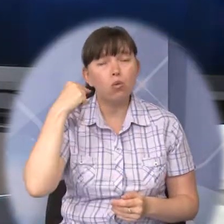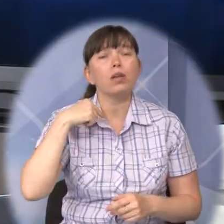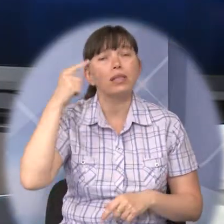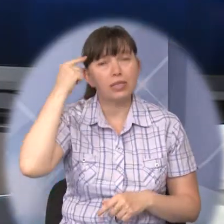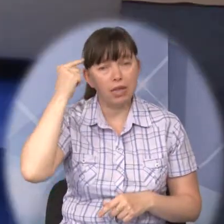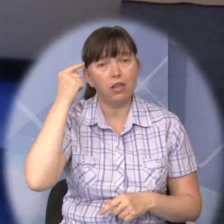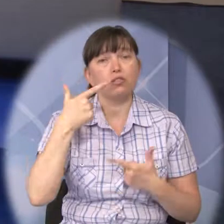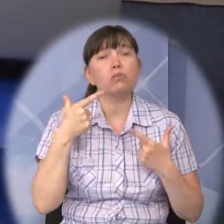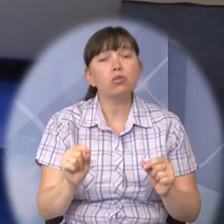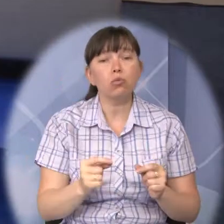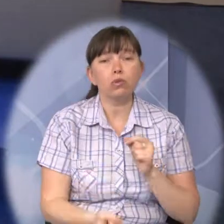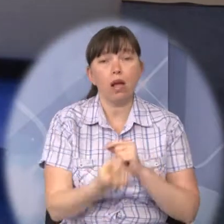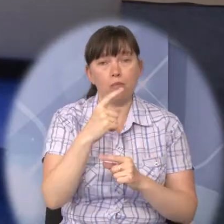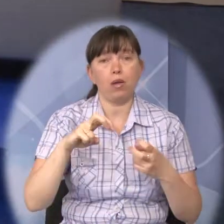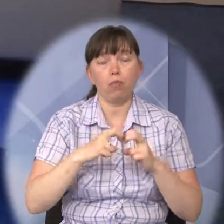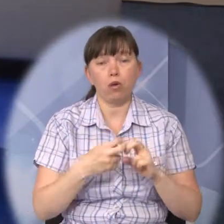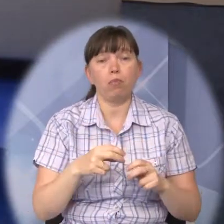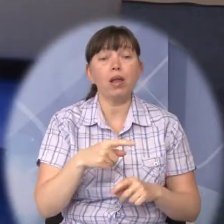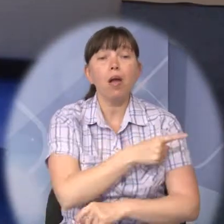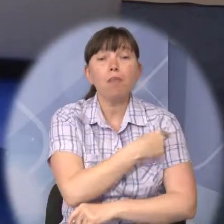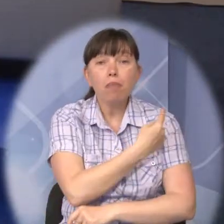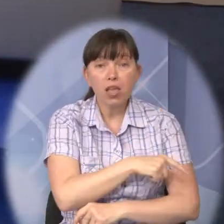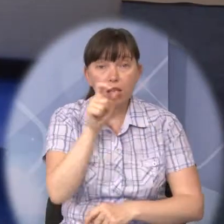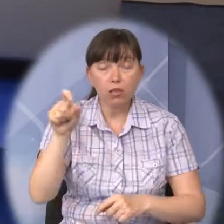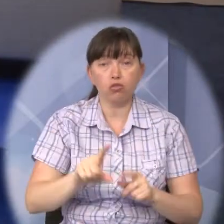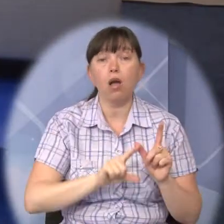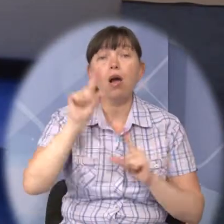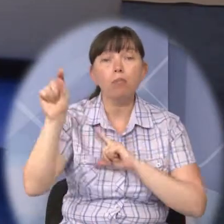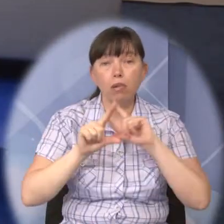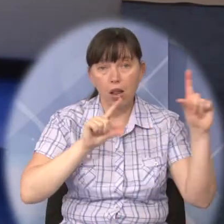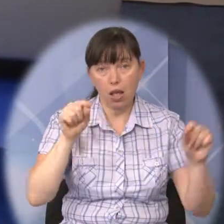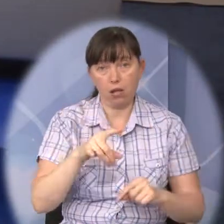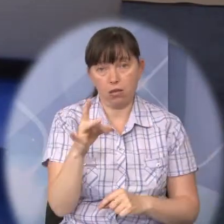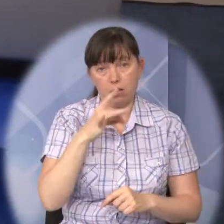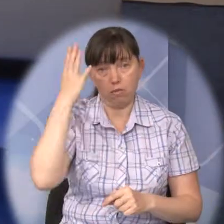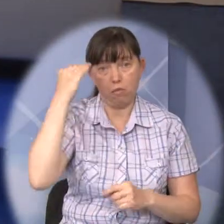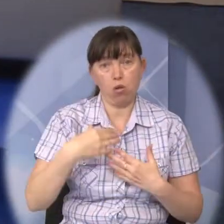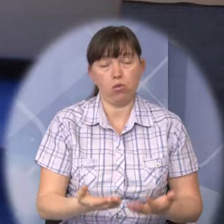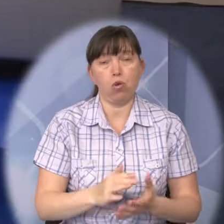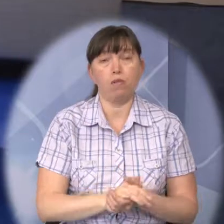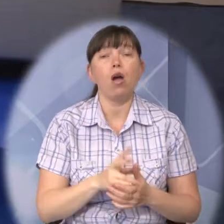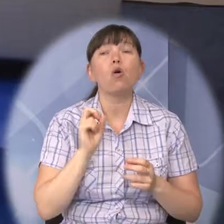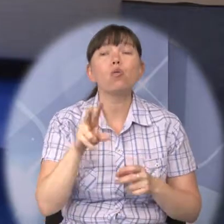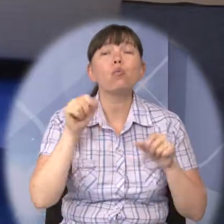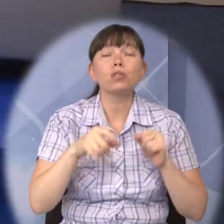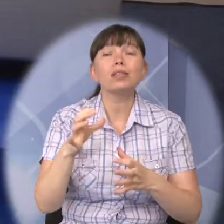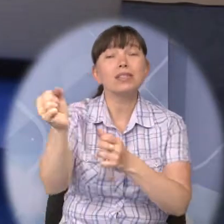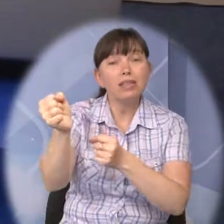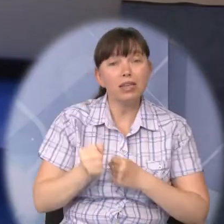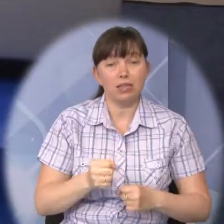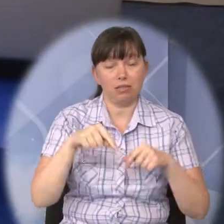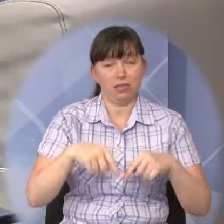că pleacă și cadrele medicale din țară, dar totuși cu ce ați putea să rețineți unul din acestea la